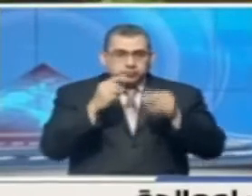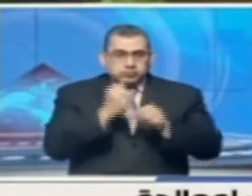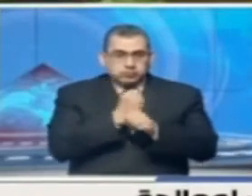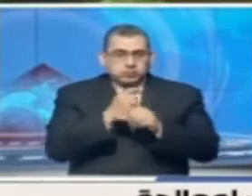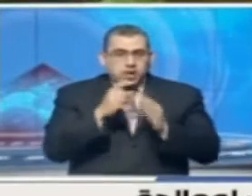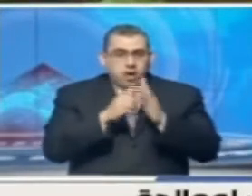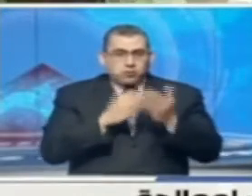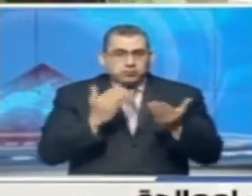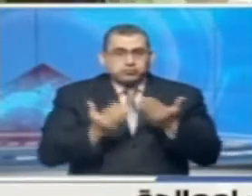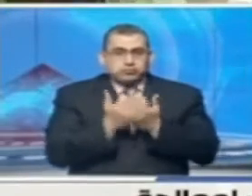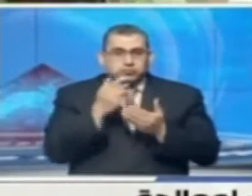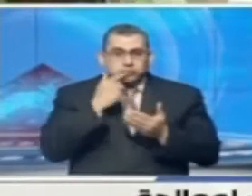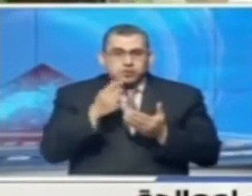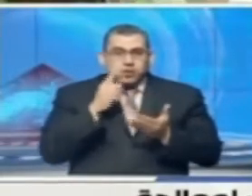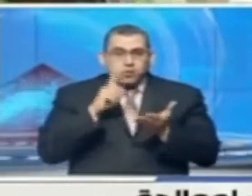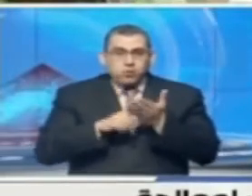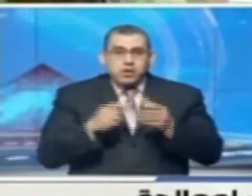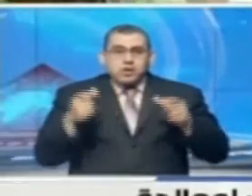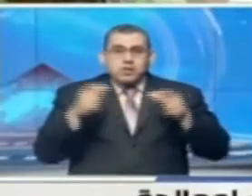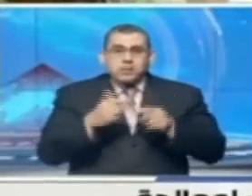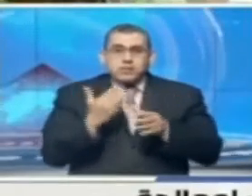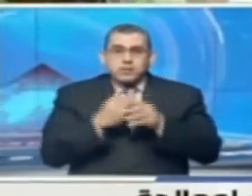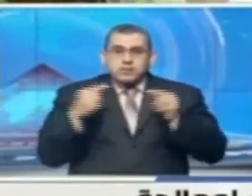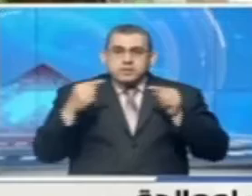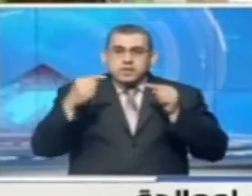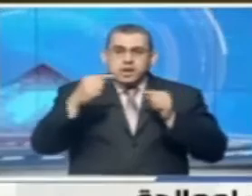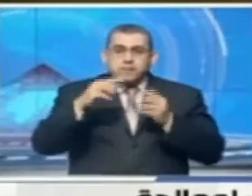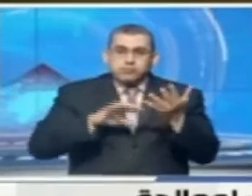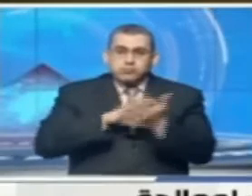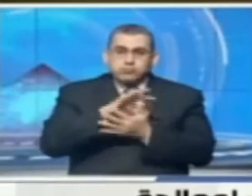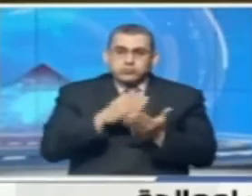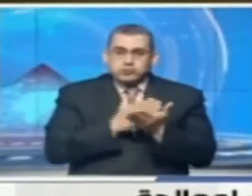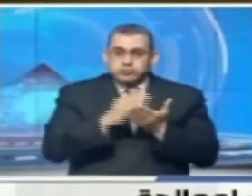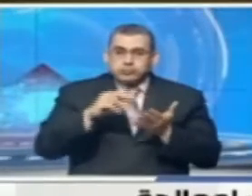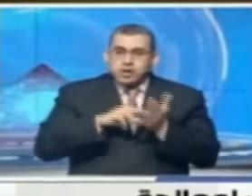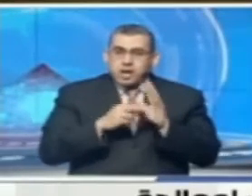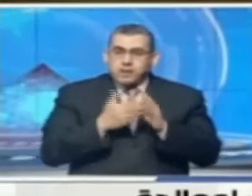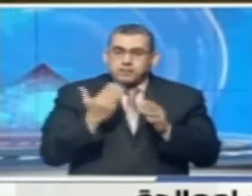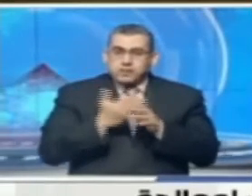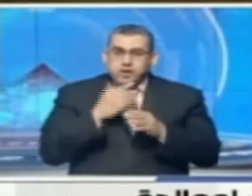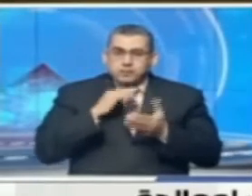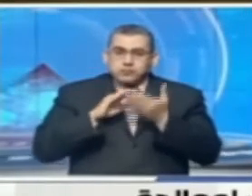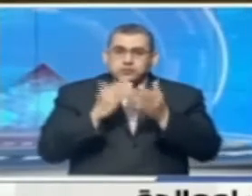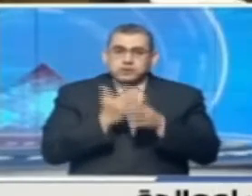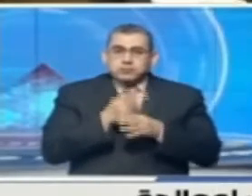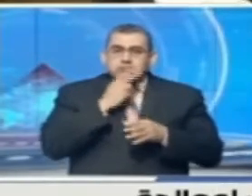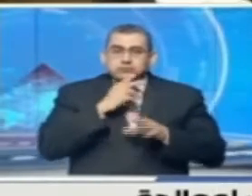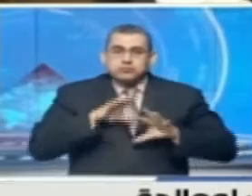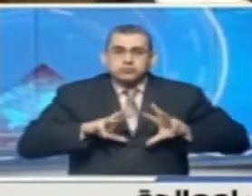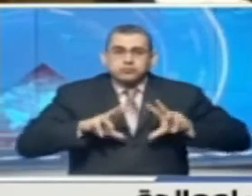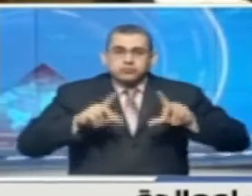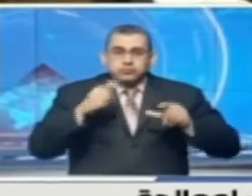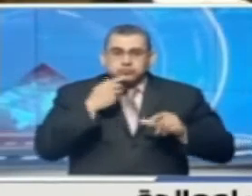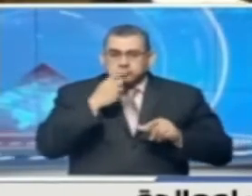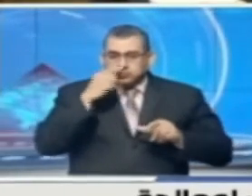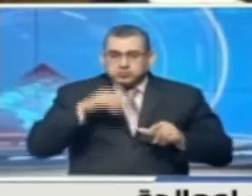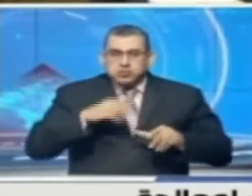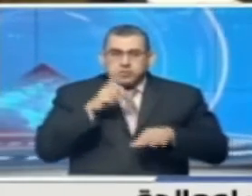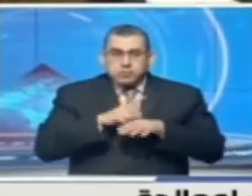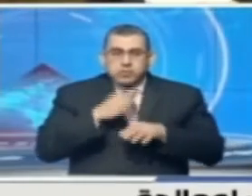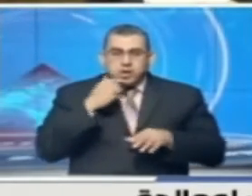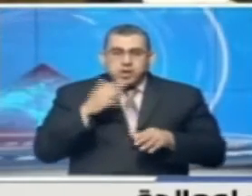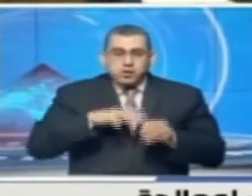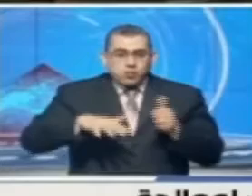قادة الورشة انطلاقا من أهمية التحديات والمشكلات التي تواجه حماية البيئة على المستويين